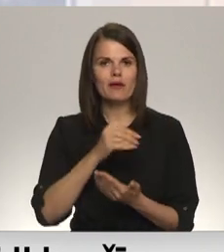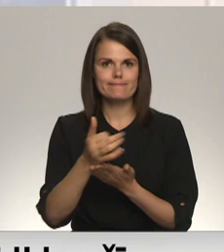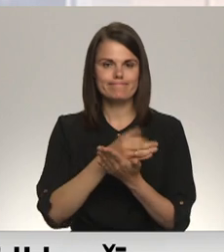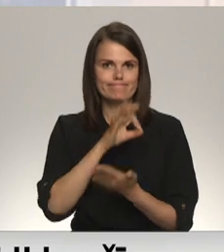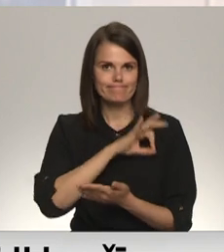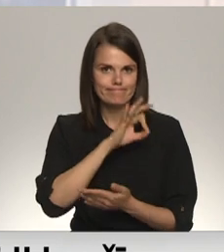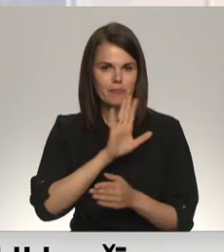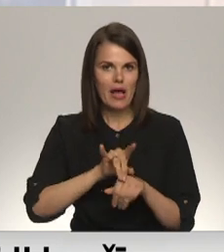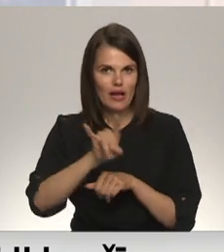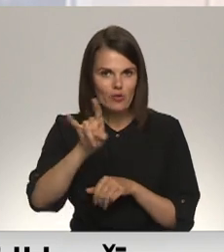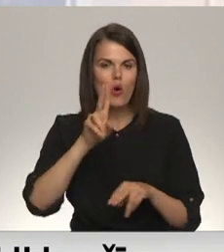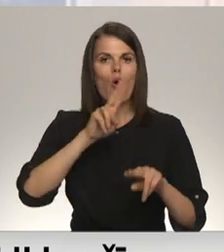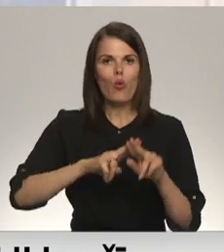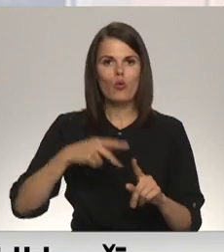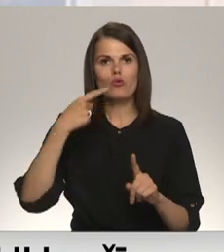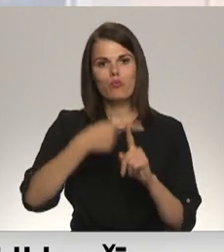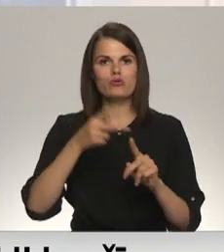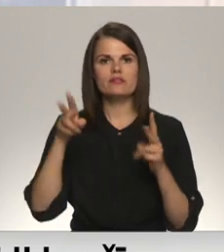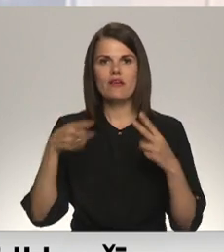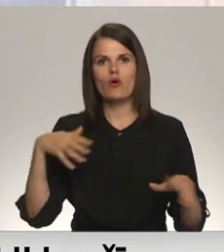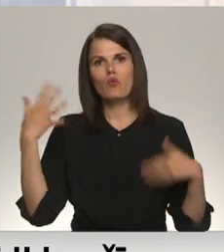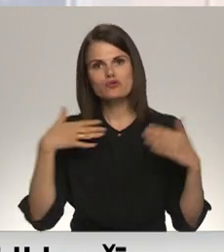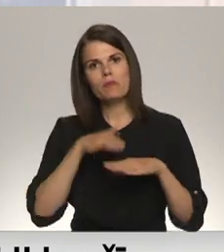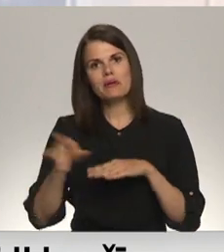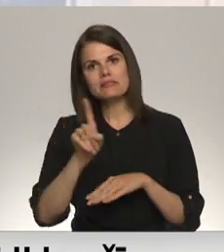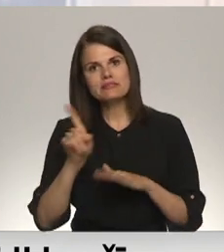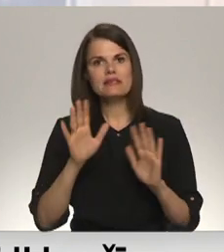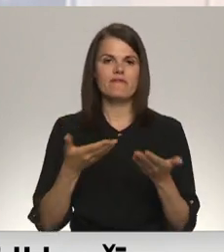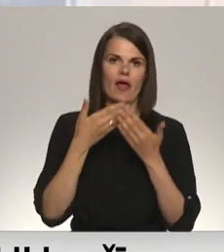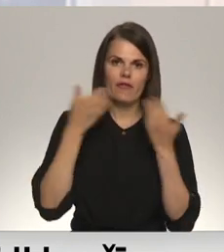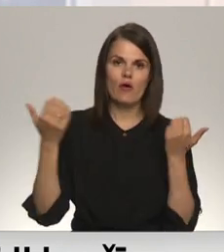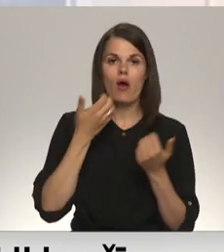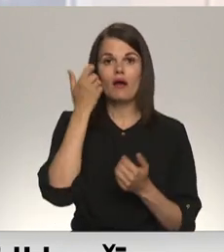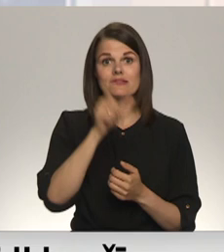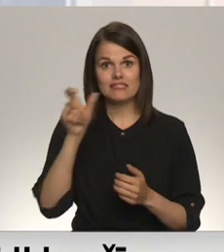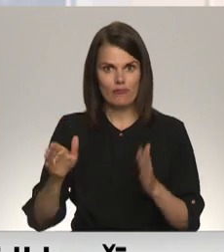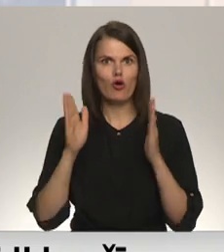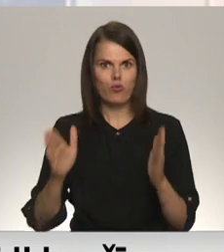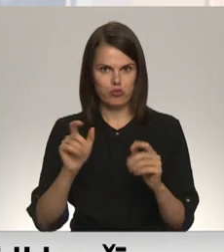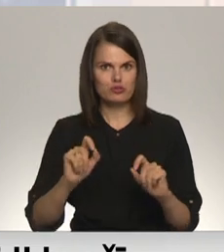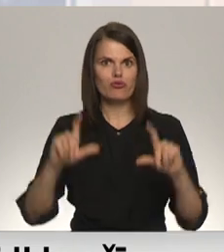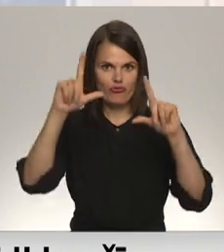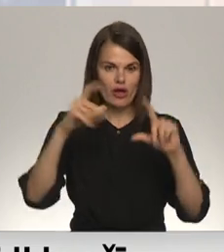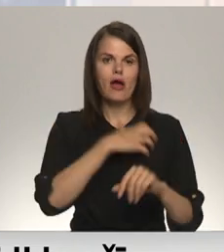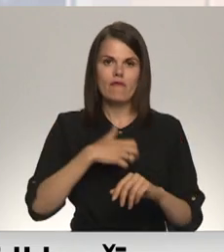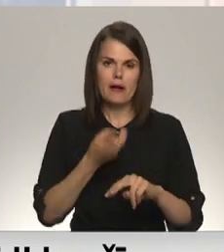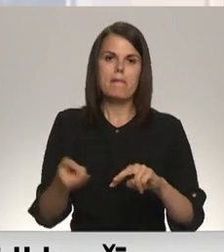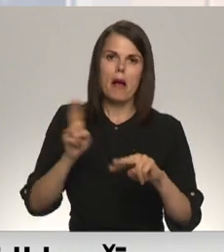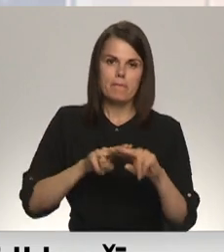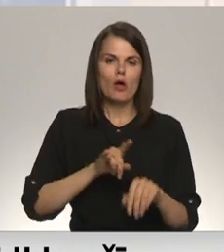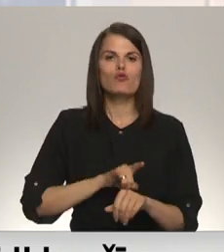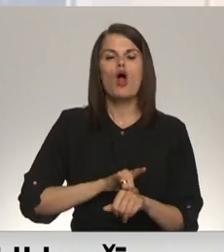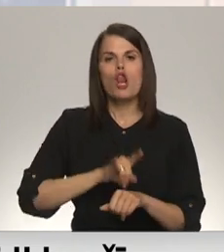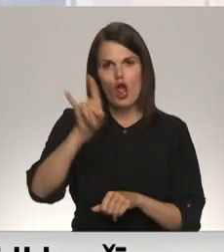mums arī nav jāsatraucas par to piepildījumu. Kad mūsu pasažieru apjomi pieaugs un redzēsim, ka ir nepieciešamas papildu